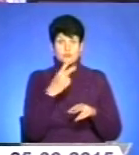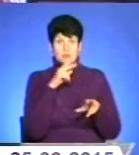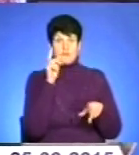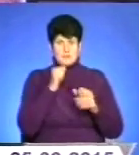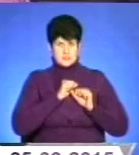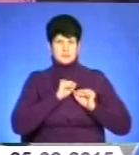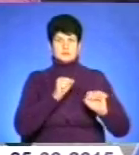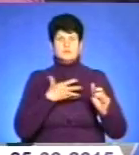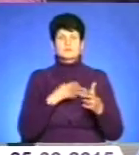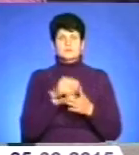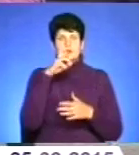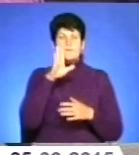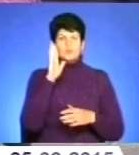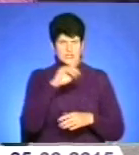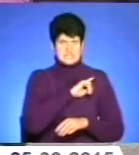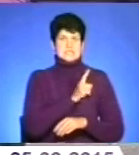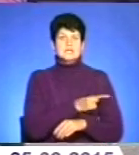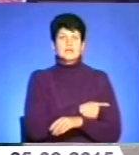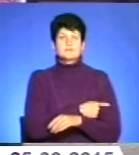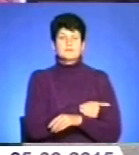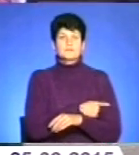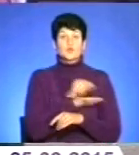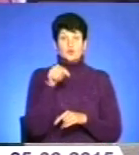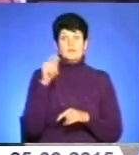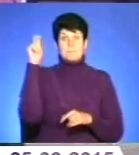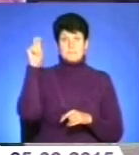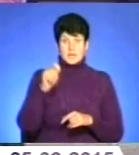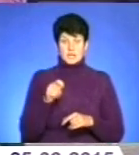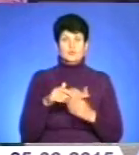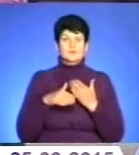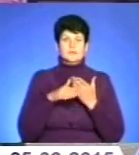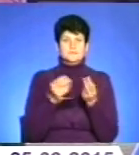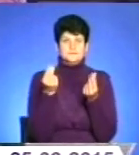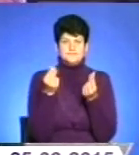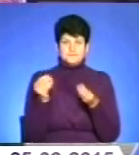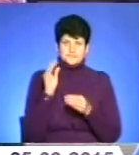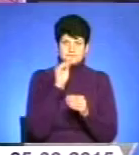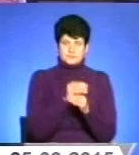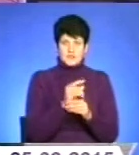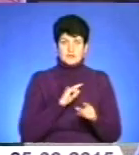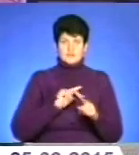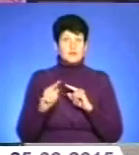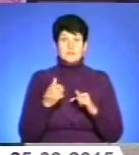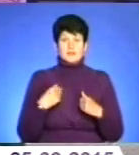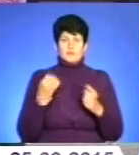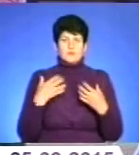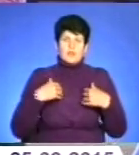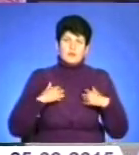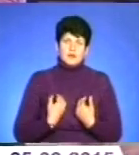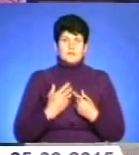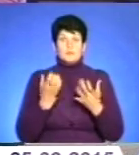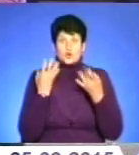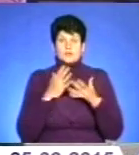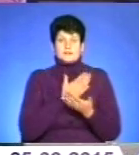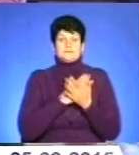але як ми вміємо і бути сильними, тоді вони сюди і прийдуть інвестори швидше, вони зрозуміють, що ми не просто в розпачі, а ми дійсно є сильна нація, яка